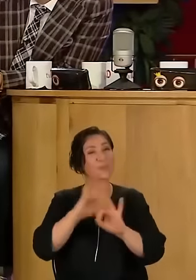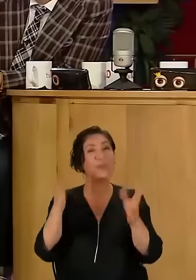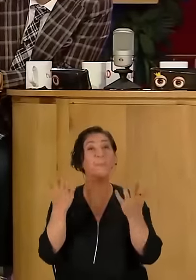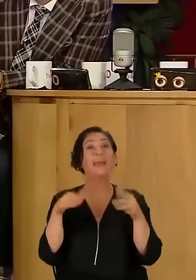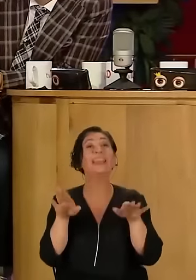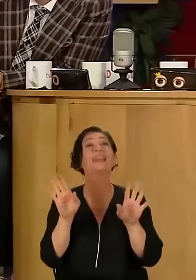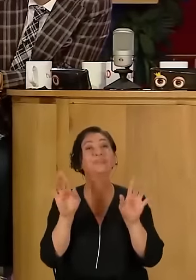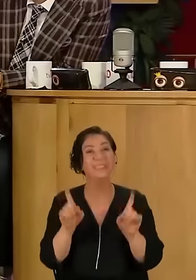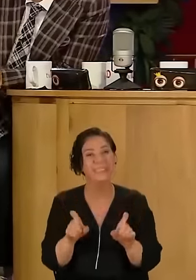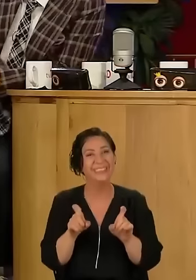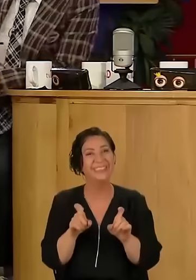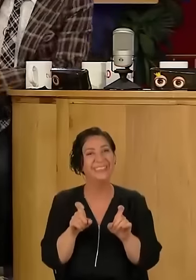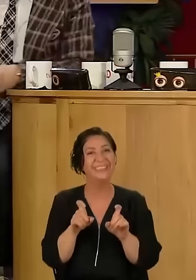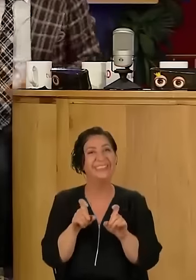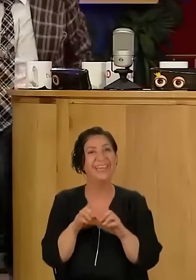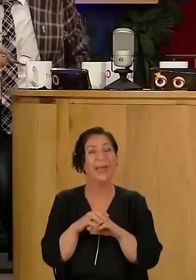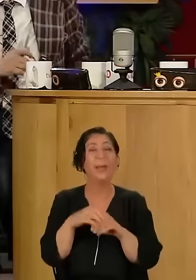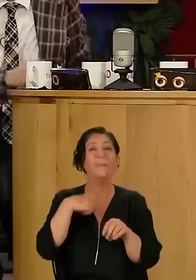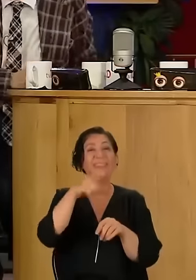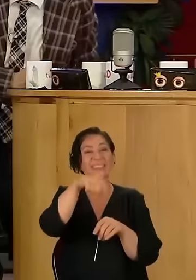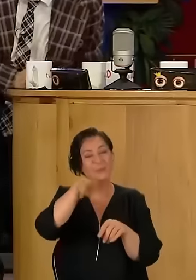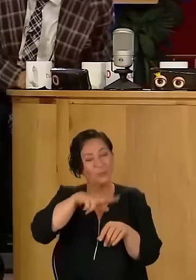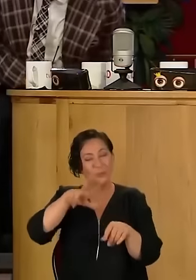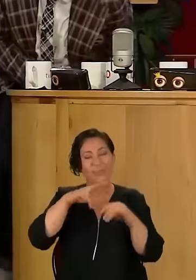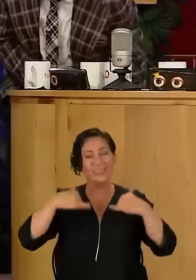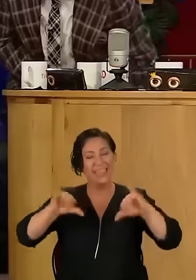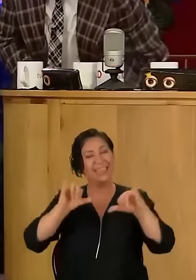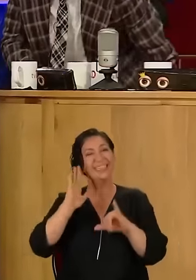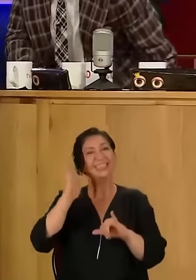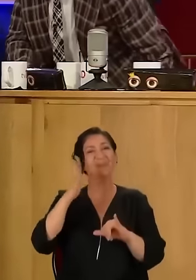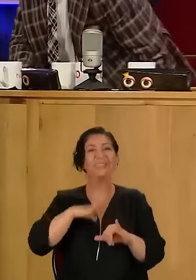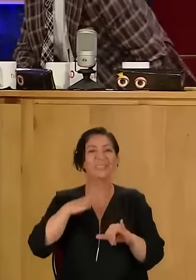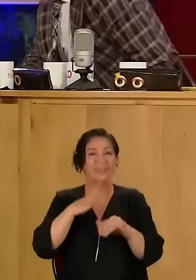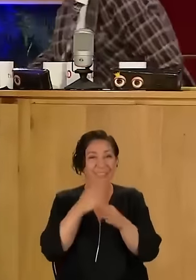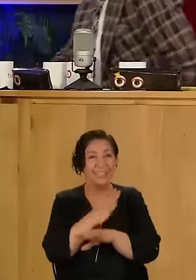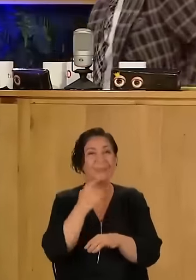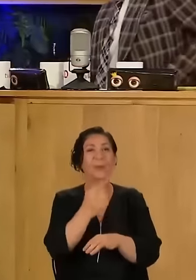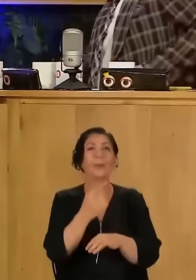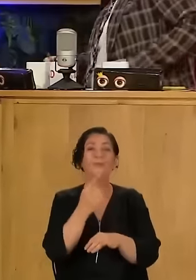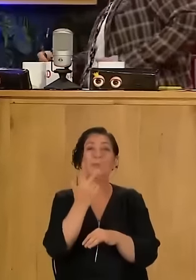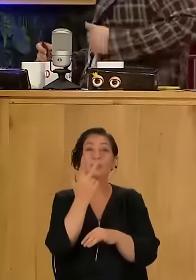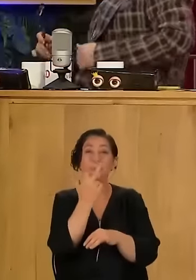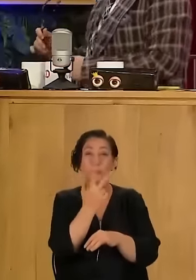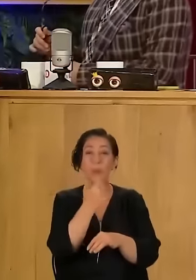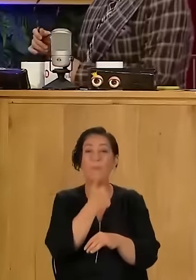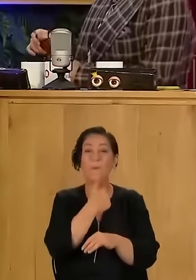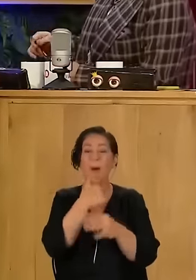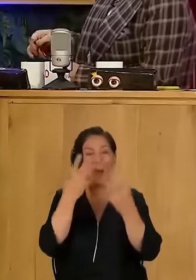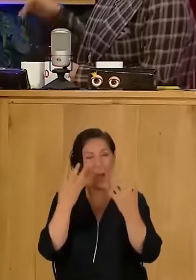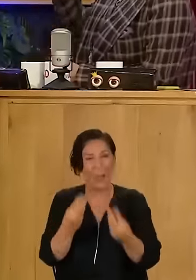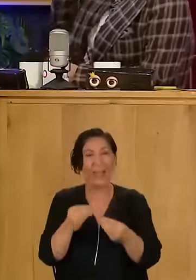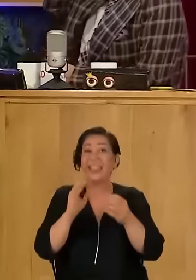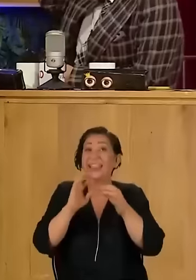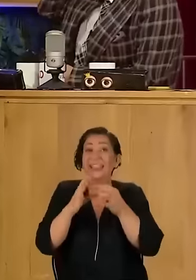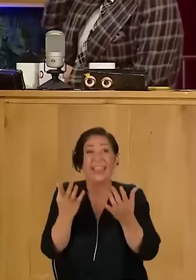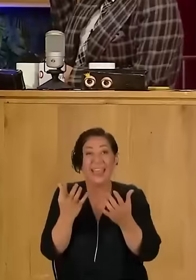Mükemmel değil miyiz? Fena ya, ben sizle tatile çıkmak istiyorum. Çok samimi söylüyorum. Yani 3 baba olarak